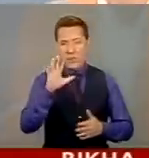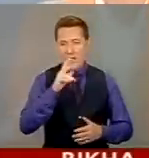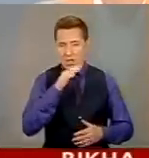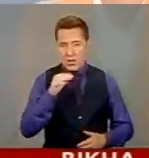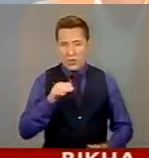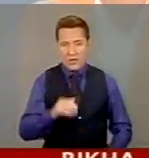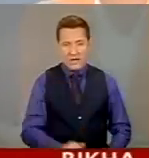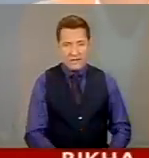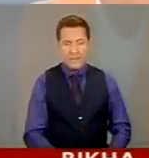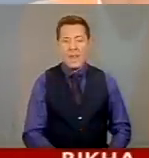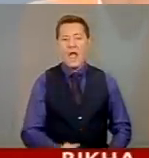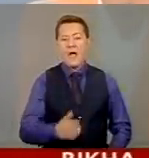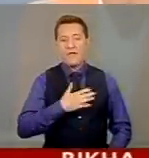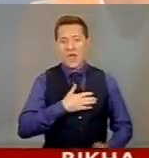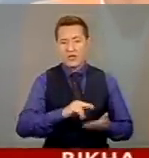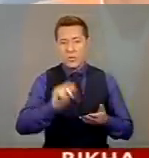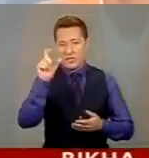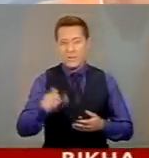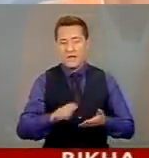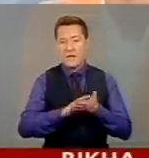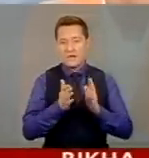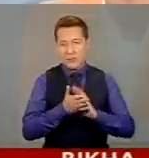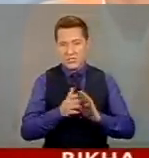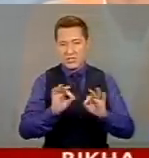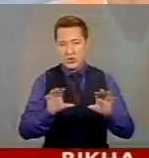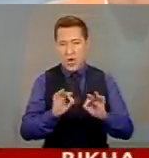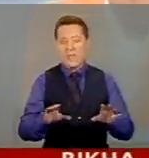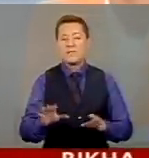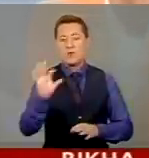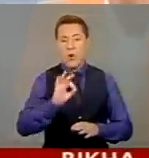Борисе, дякую. Борис Сачалко про ситуацію у Васильківському районі, де палає нафтобаза.